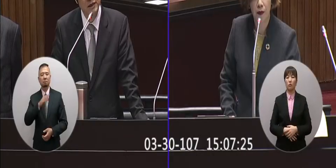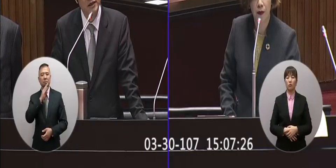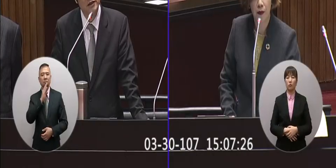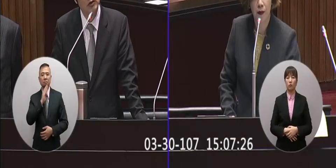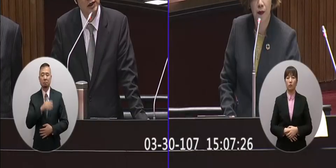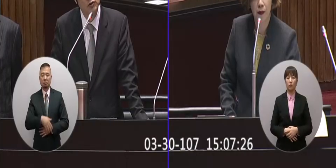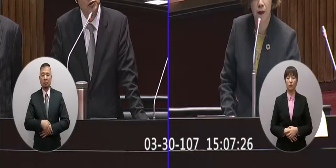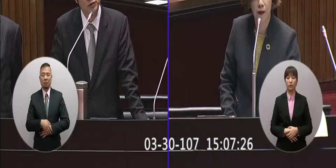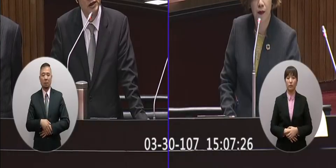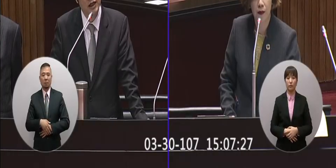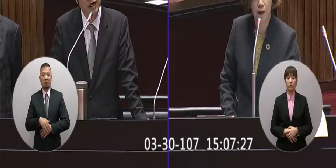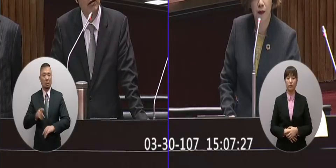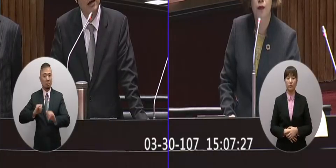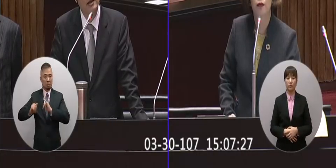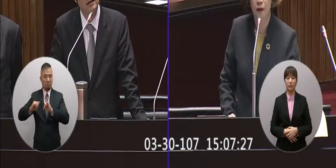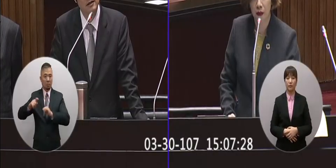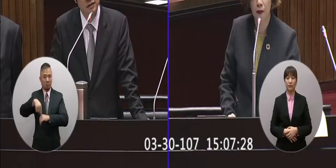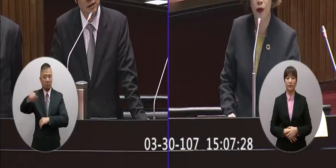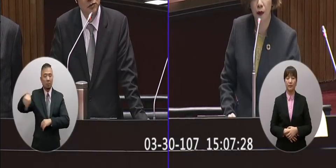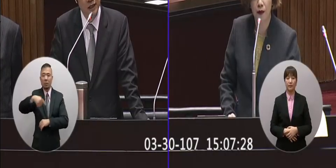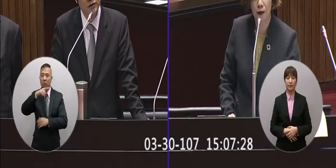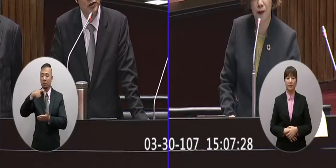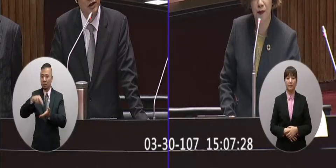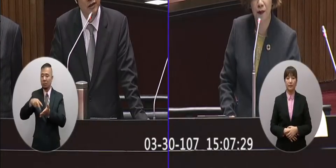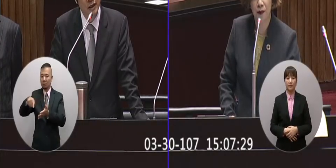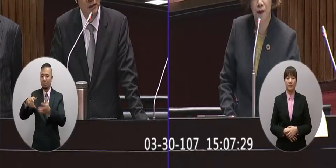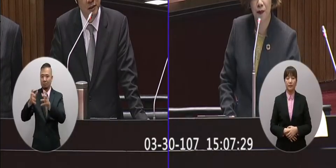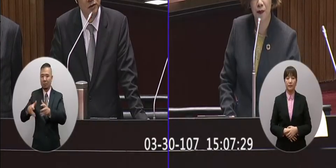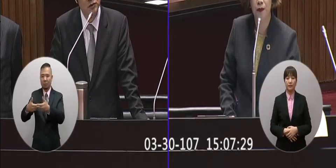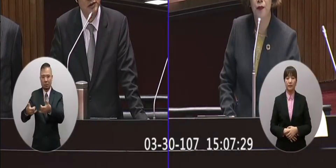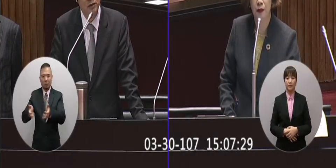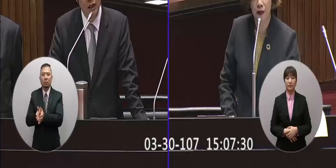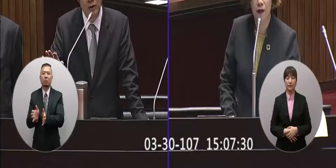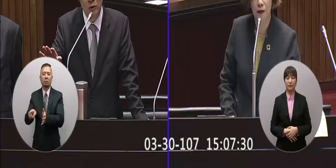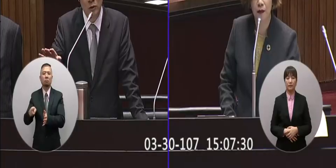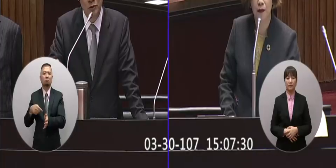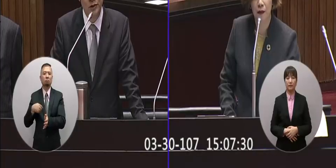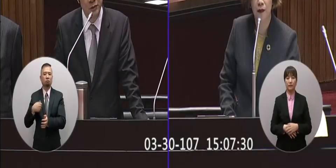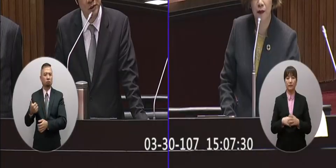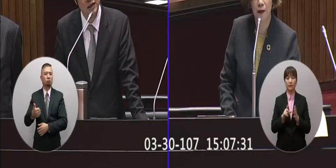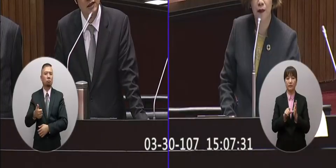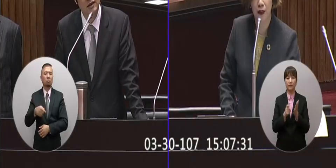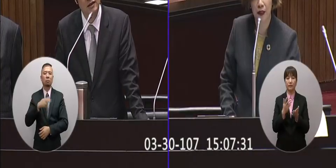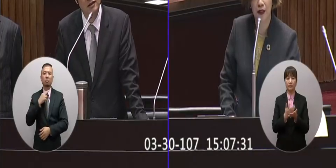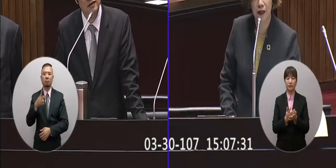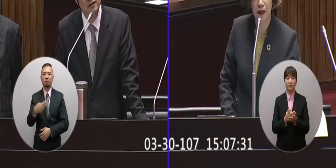其实民间的社团多数是很好了，政府还是需要跟他们。